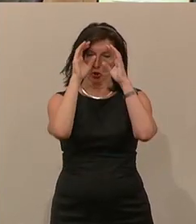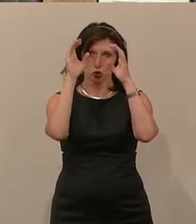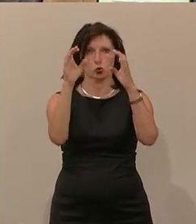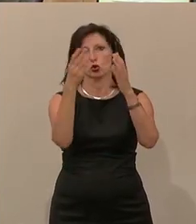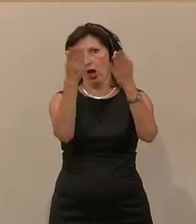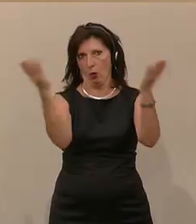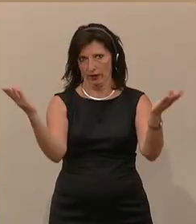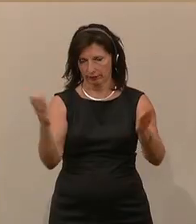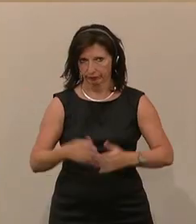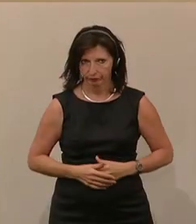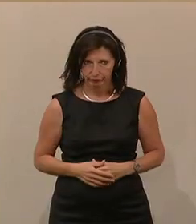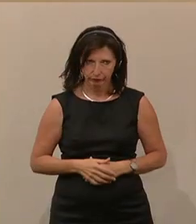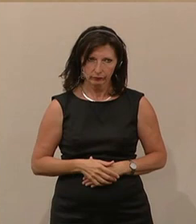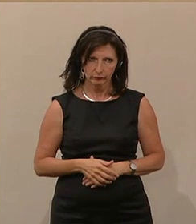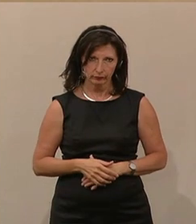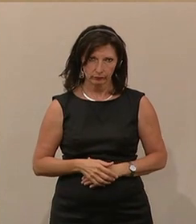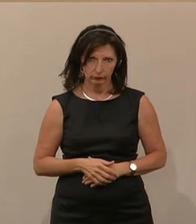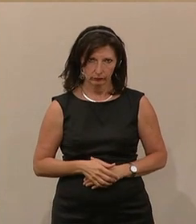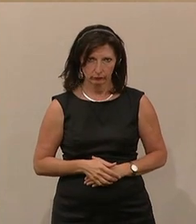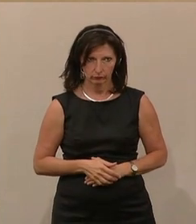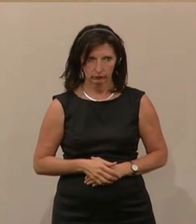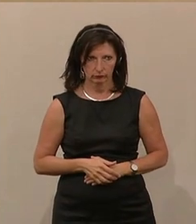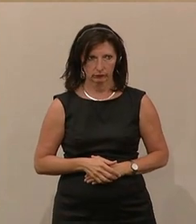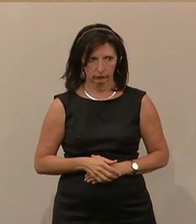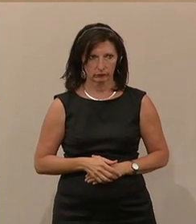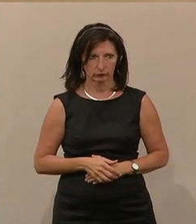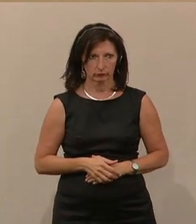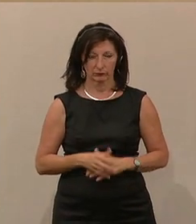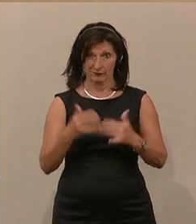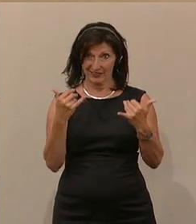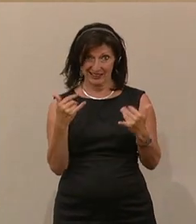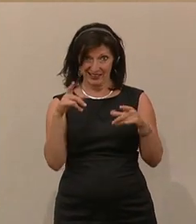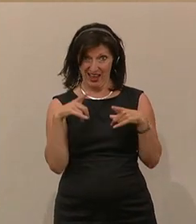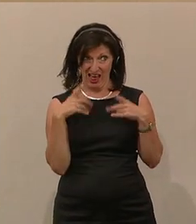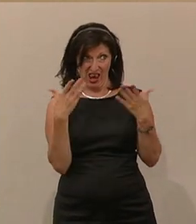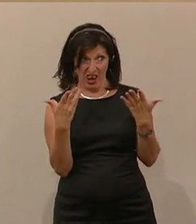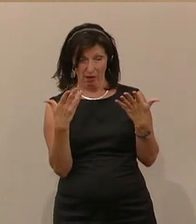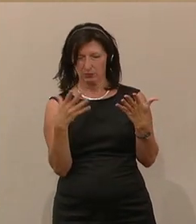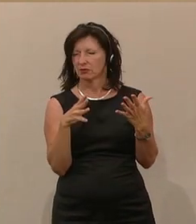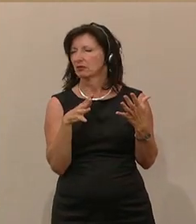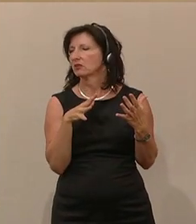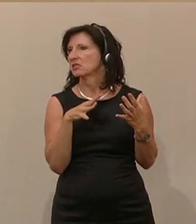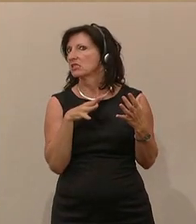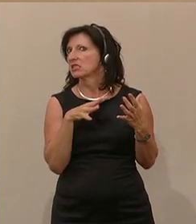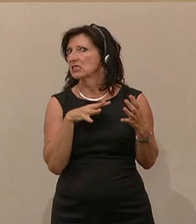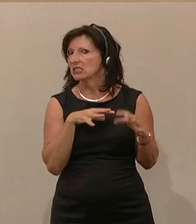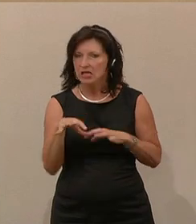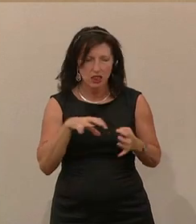zuschauer das was sich vor unseren augen abspielt ist ein skandal effizienz